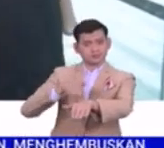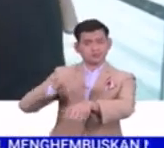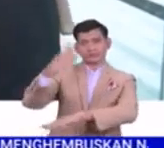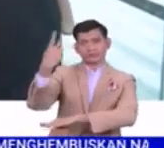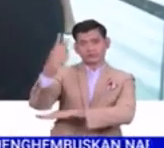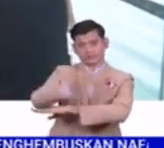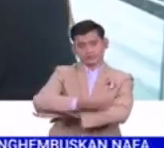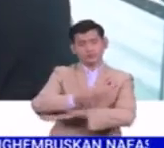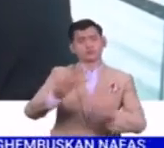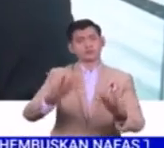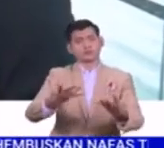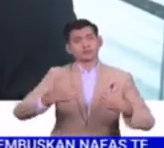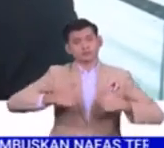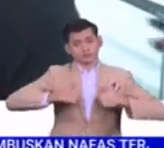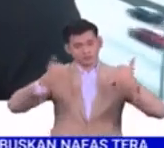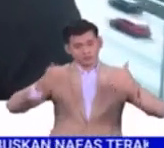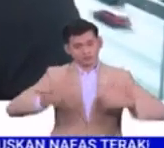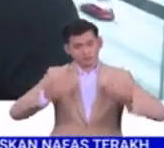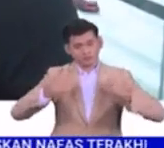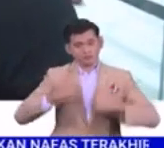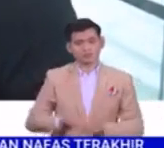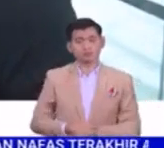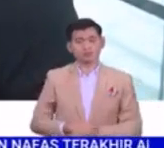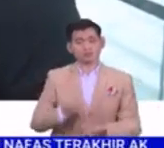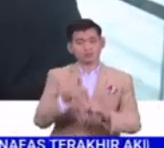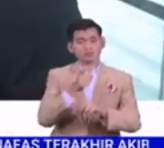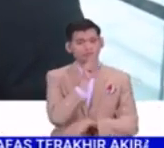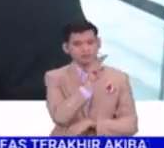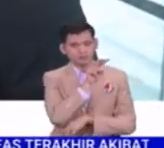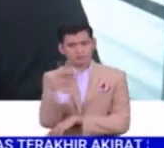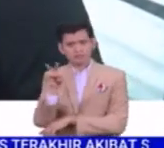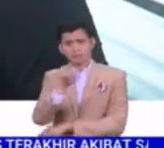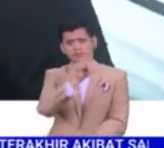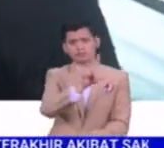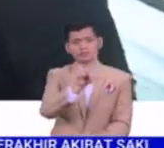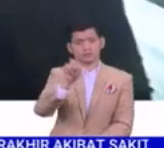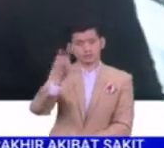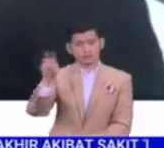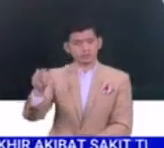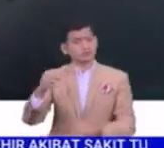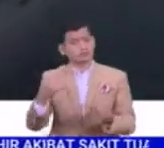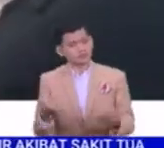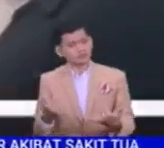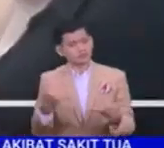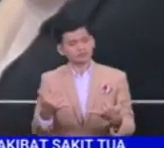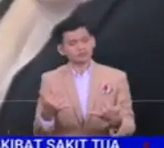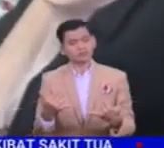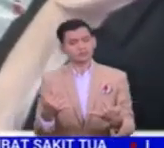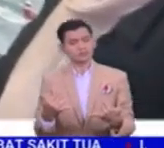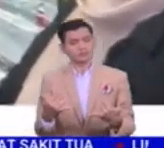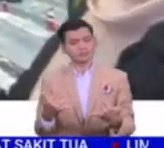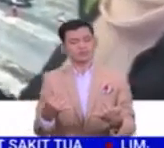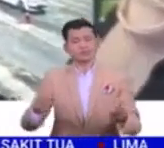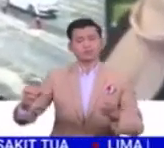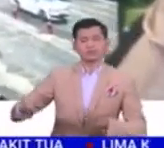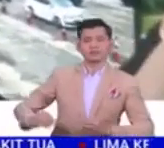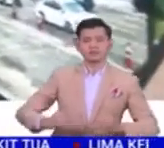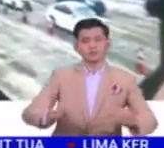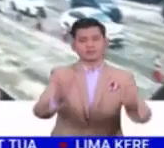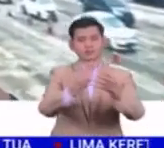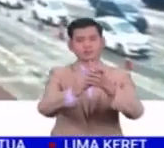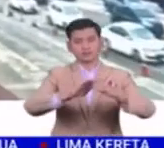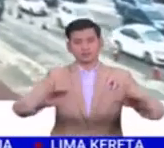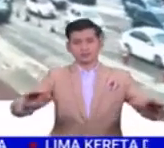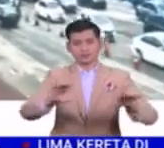hari lagi nak sambut hari raya? Okey, berdasarkan pemantauan pihak LLM sejak daripada Ops Selamat